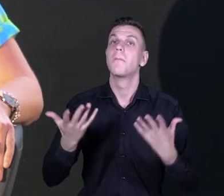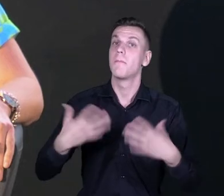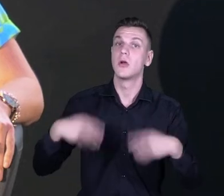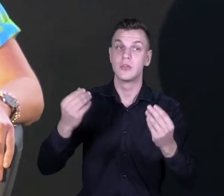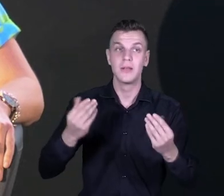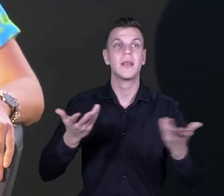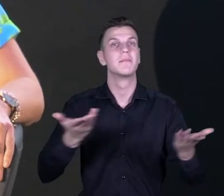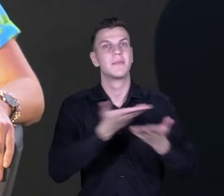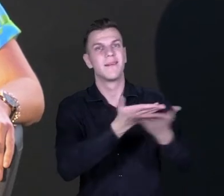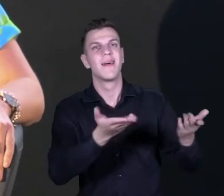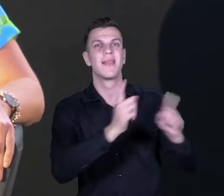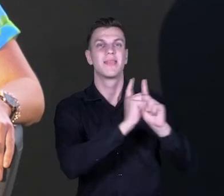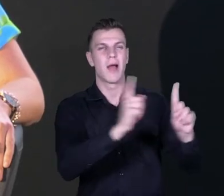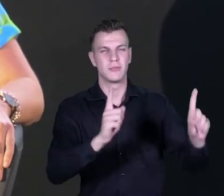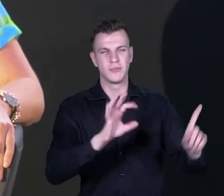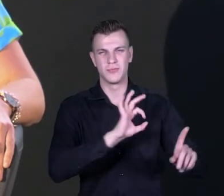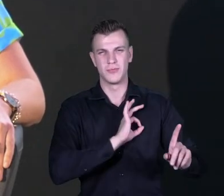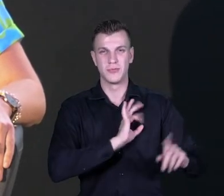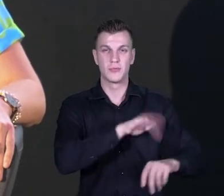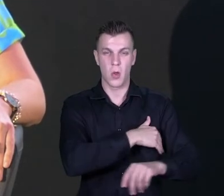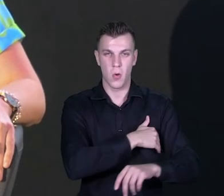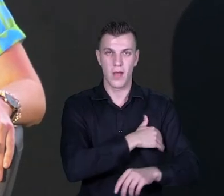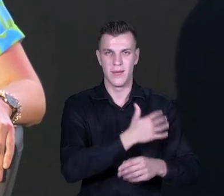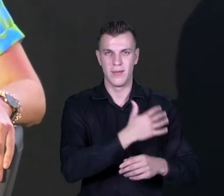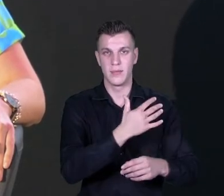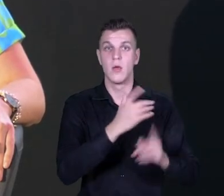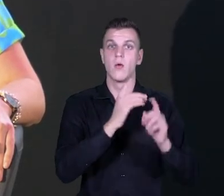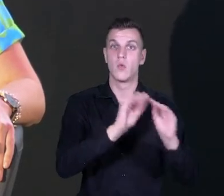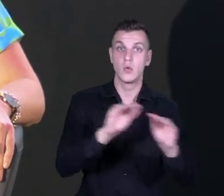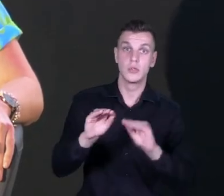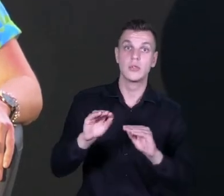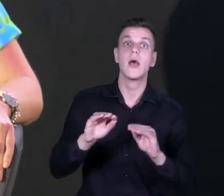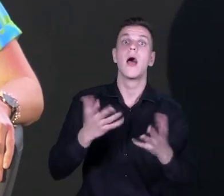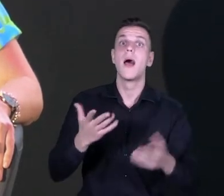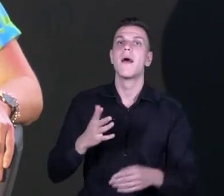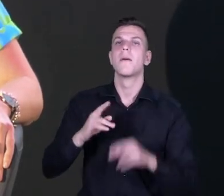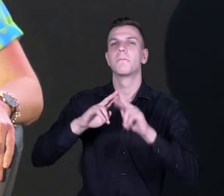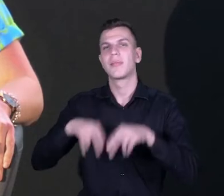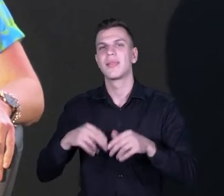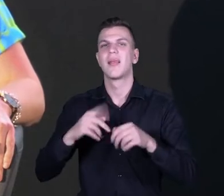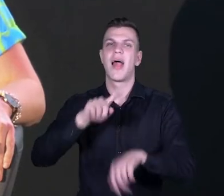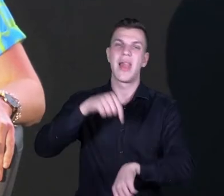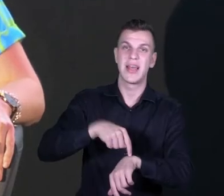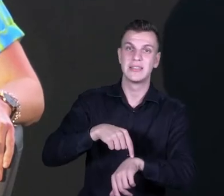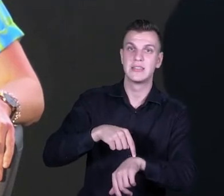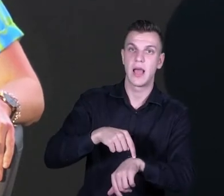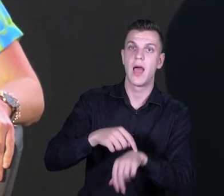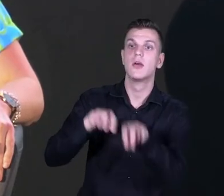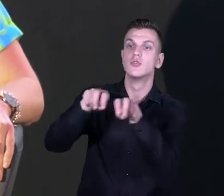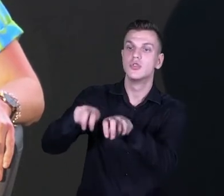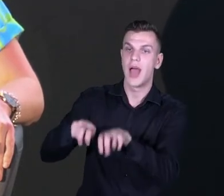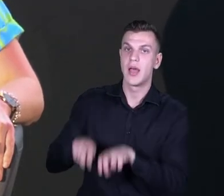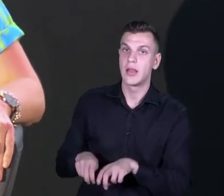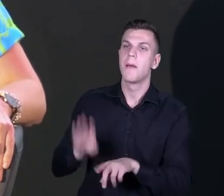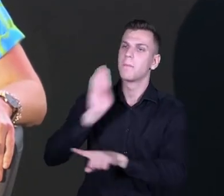naszej szkole, aby pozwolili tym uczniom siedzieć na wszystkich pozostałych lekcjach właśnie w takich dobranych